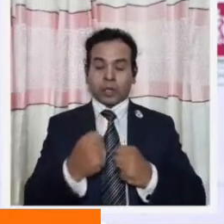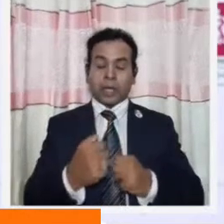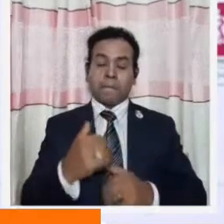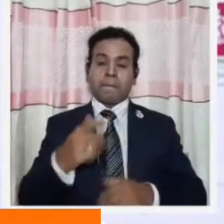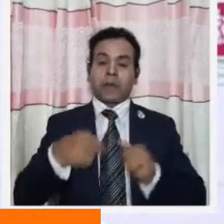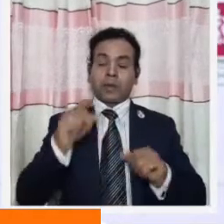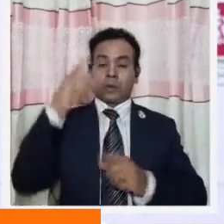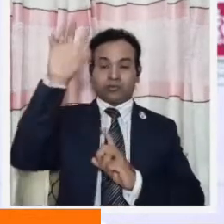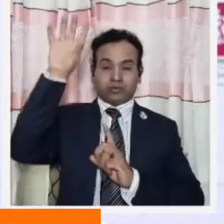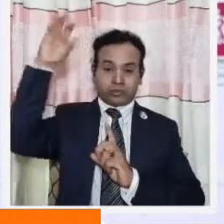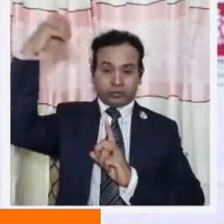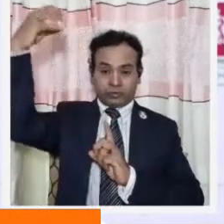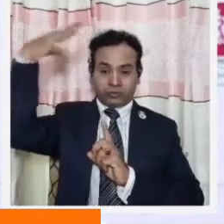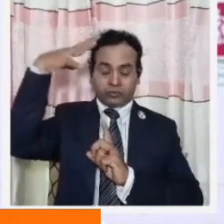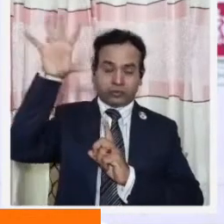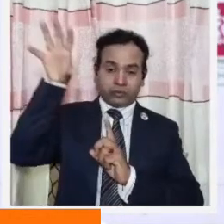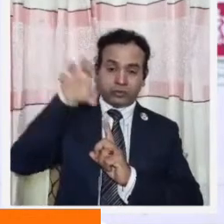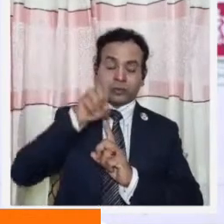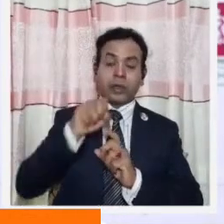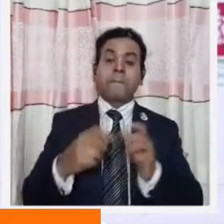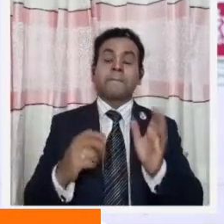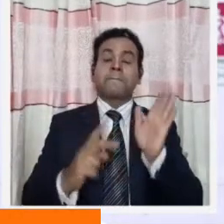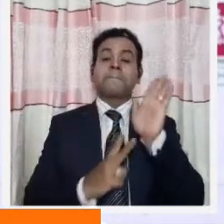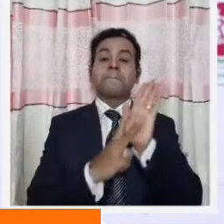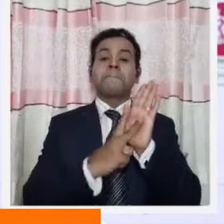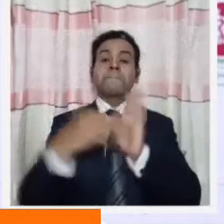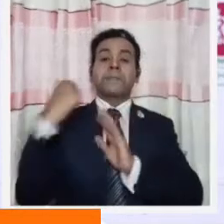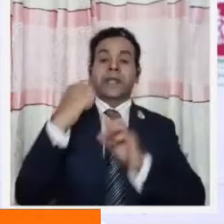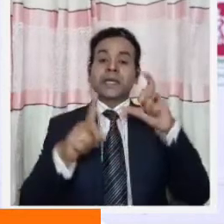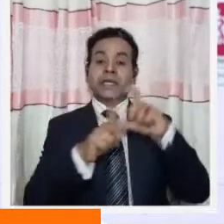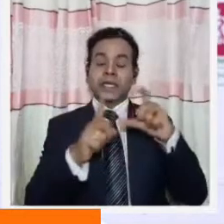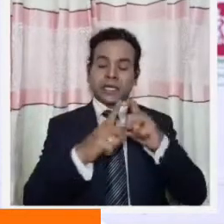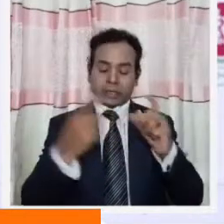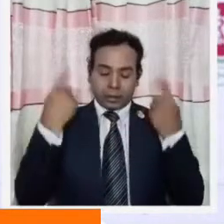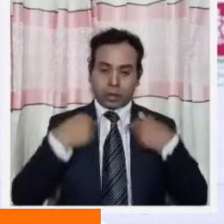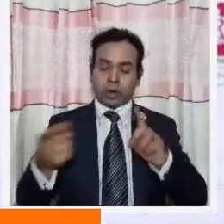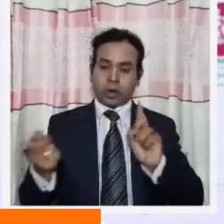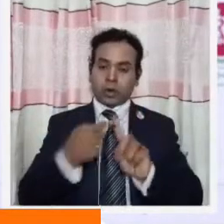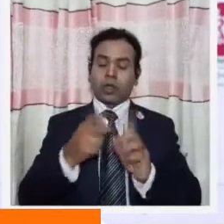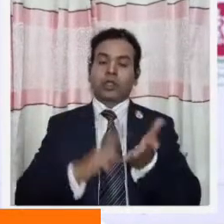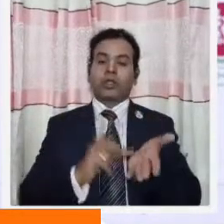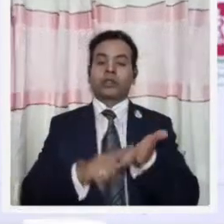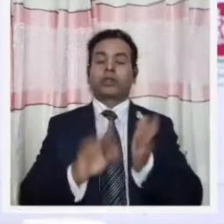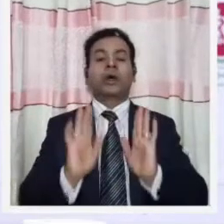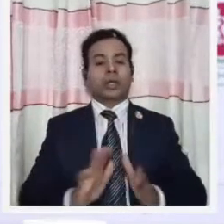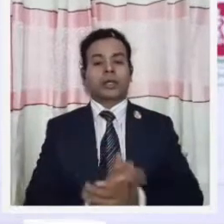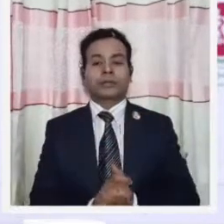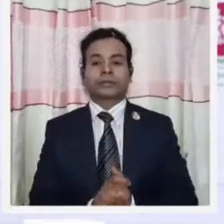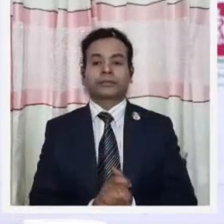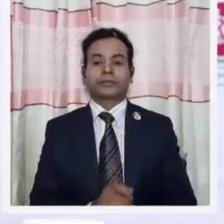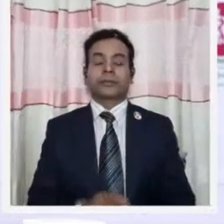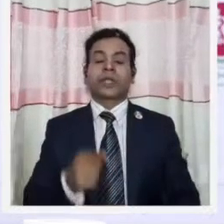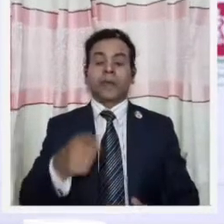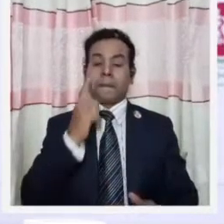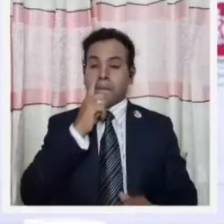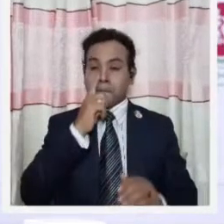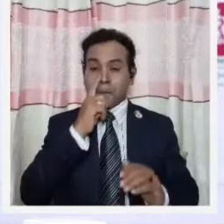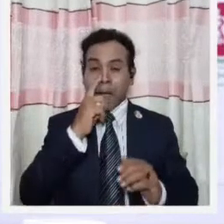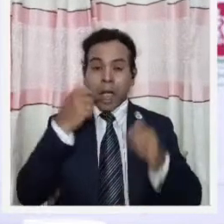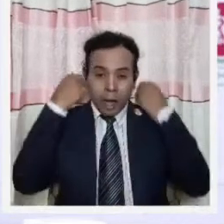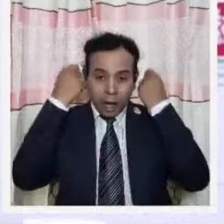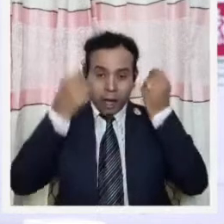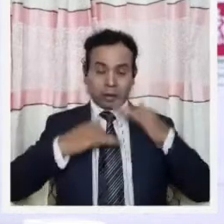প্রতিরোধ ক্ষমতা বাড়ান, এবং অবশ্যই একটু সূর্যালোকের স্পর্শ, ভিটামিন ডির জন্য সূর্যালোকের স্পর্শেও আসাটা